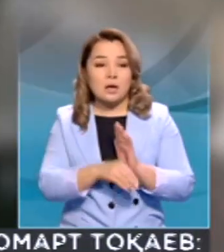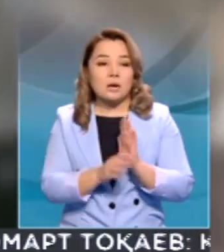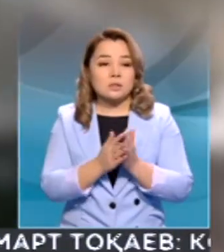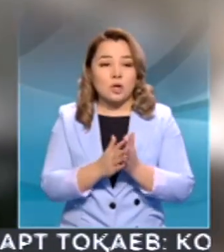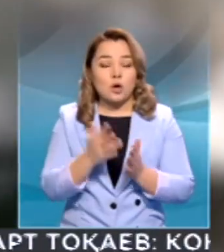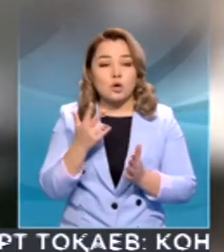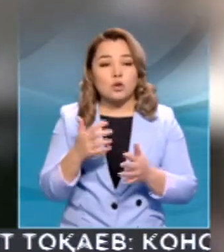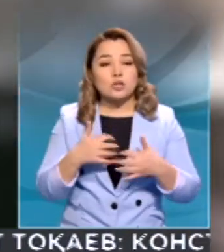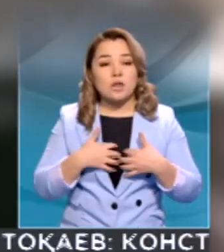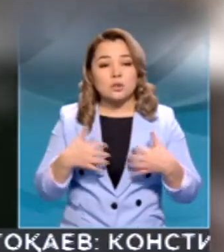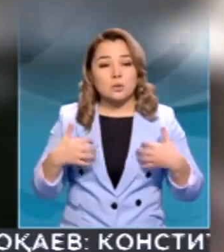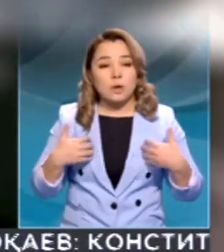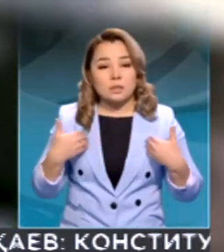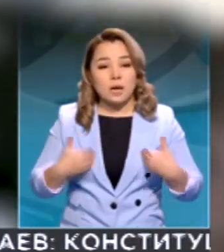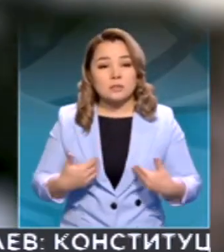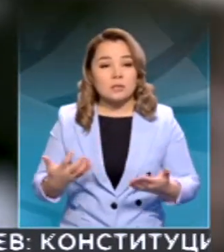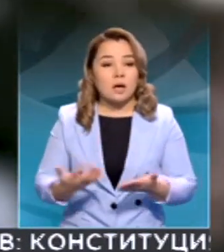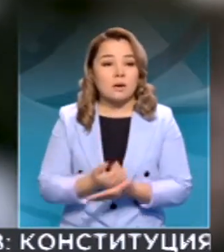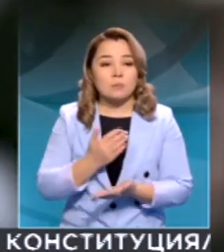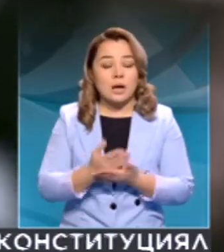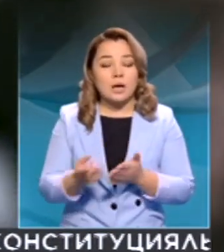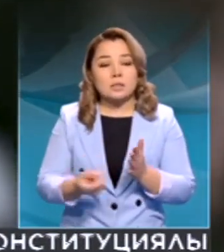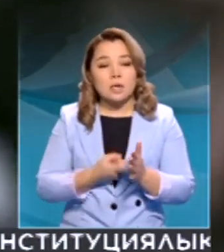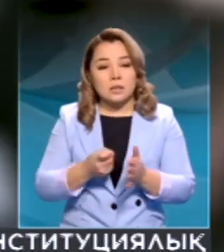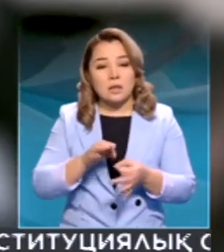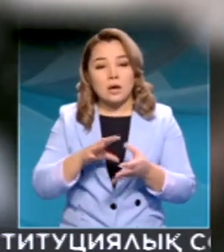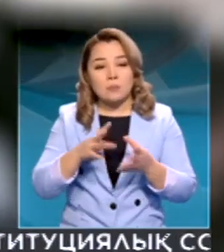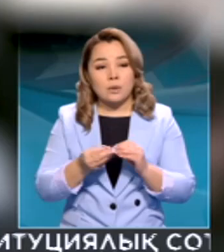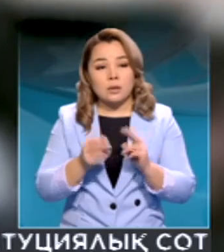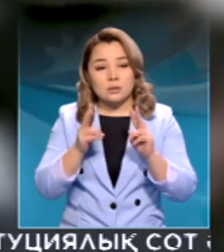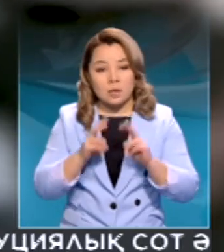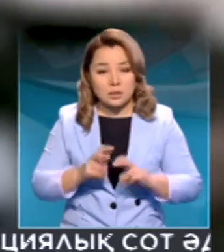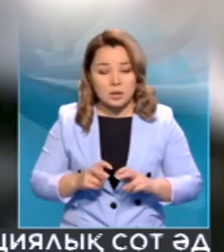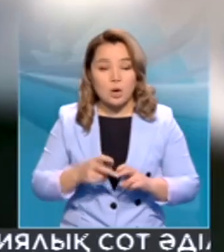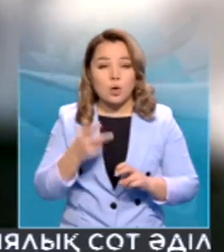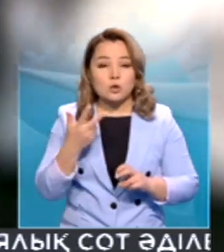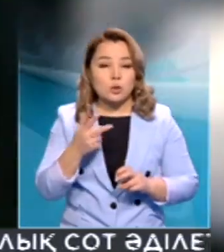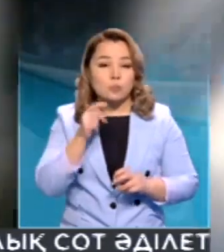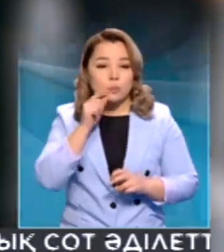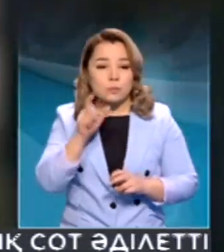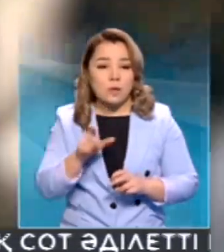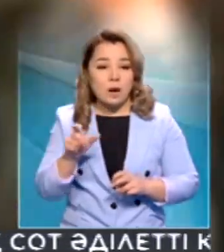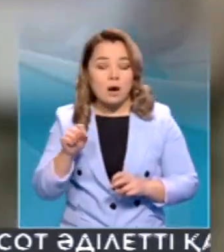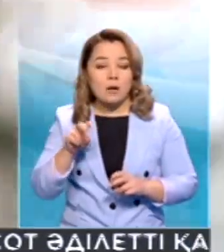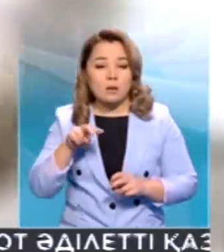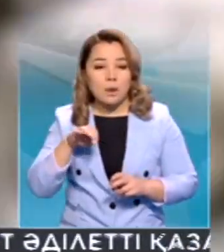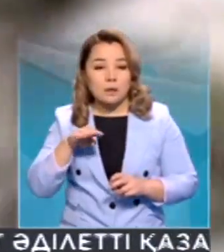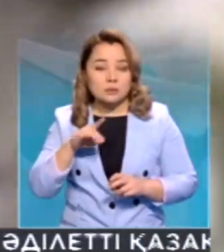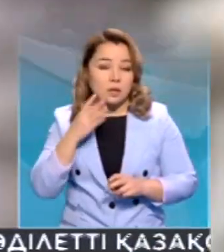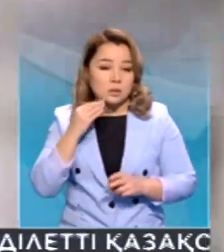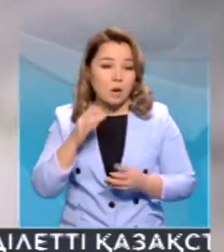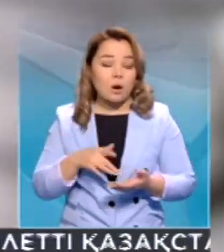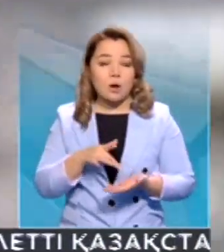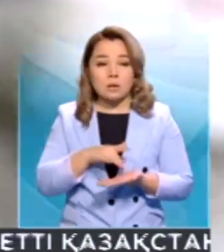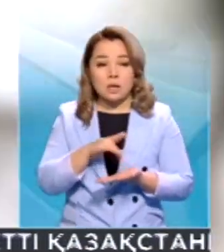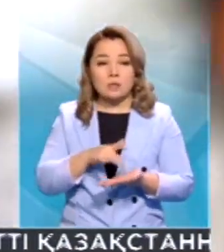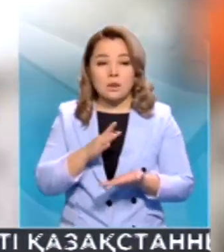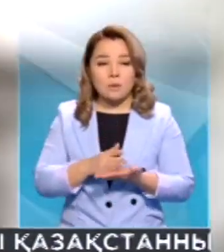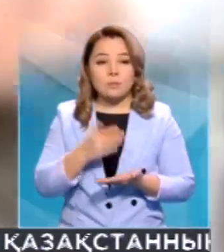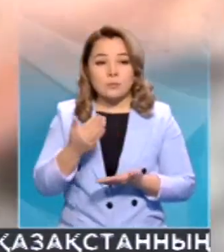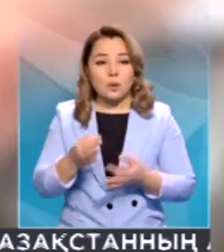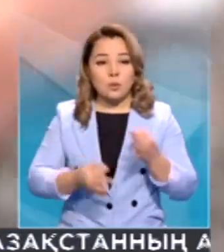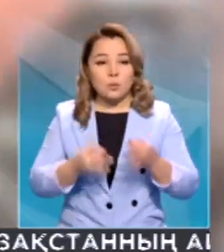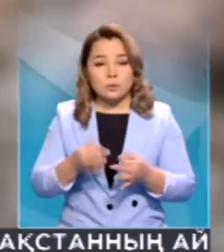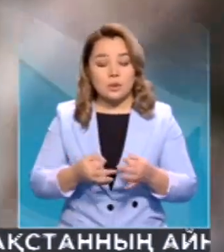3 жануардың өлексесі табылды. Тергеп-тексеру барысында 3 жігітте Алматы облысы Бақанас ауылының тұрғындары болып шықты. Қылмыстық іс